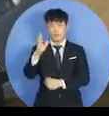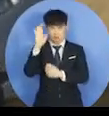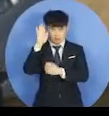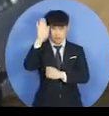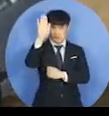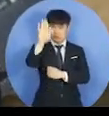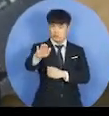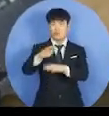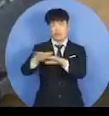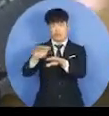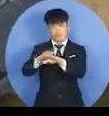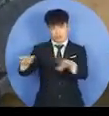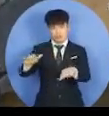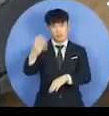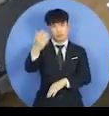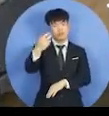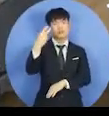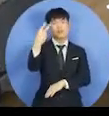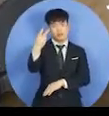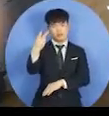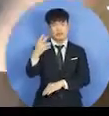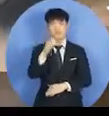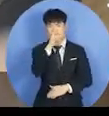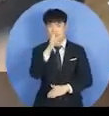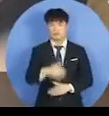추진 82건 등으로 나타났습니다.